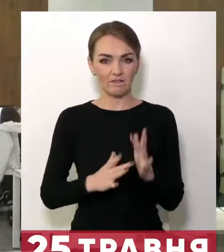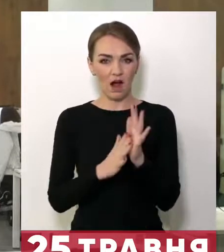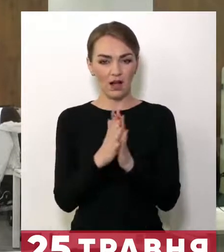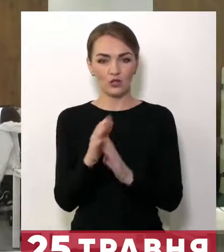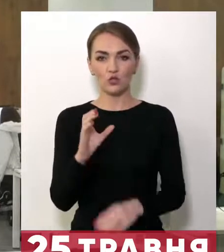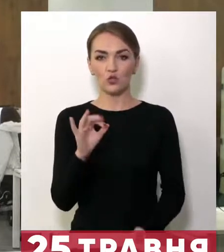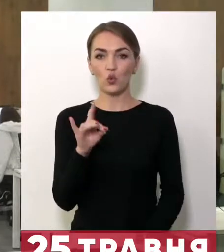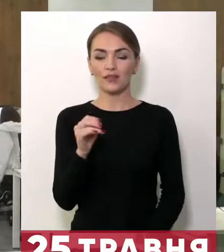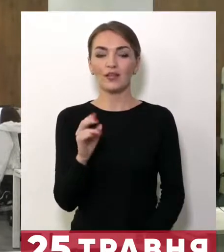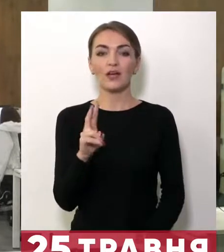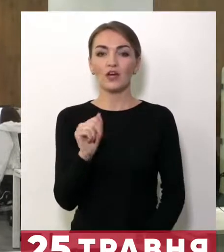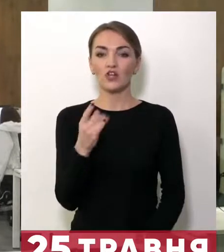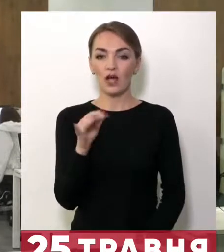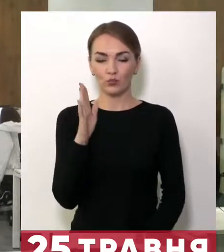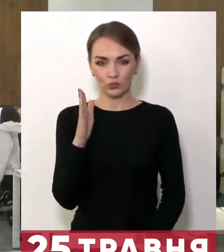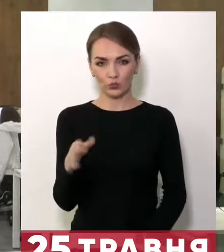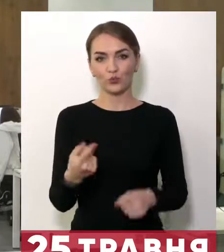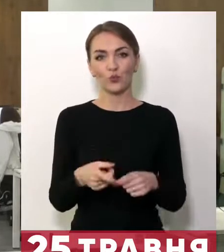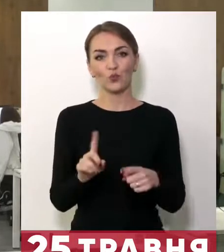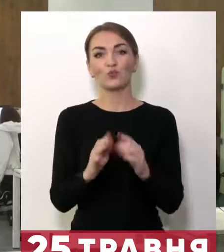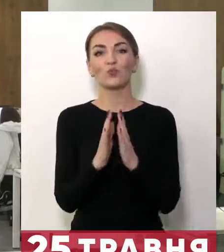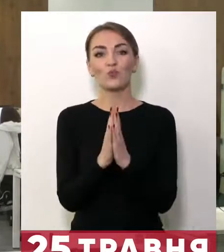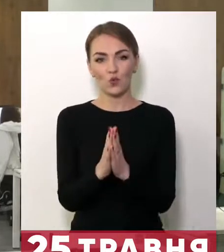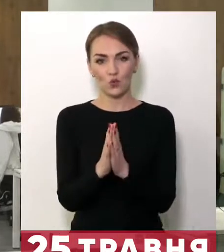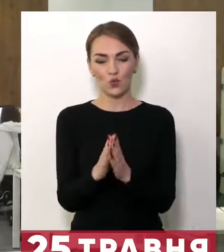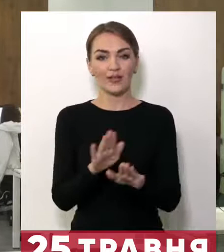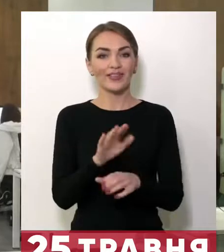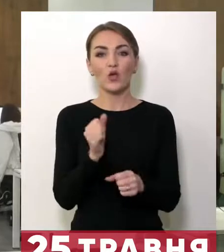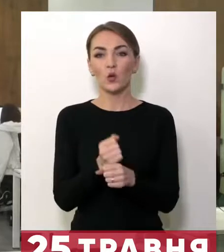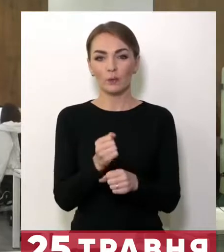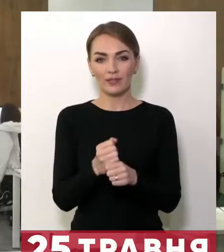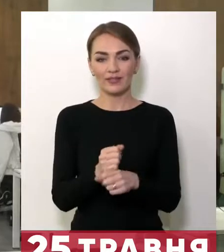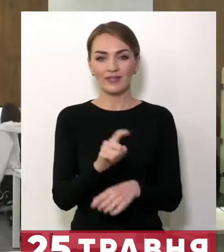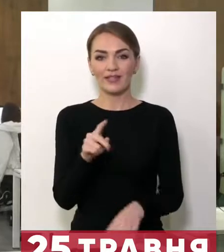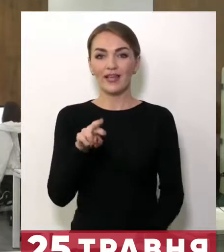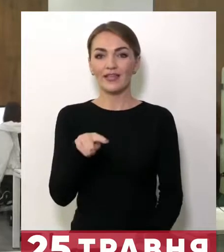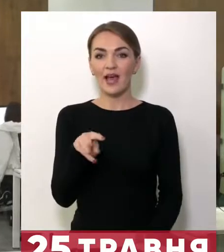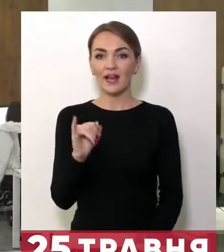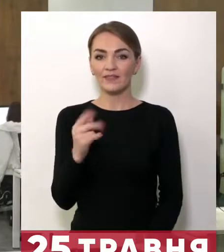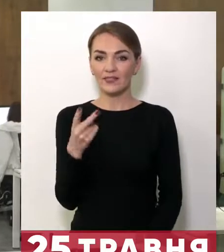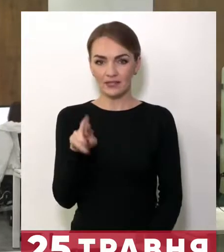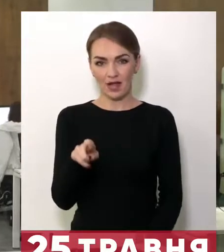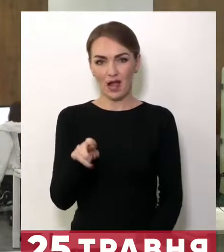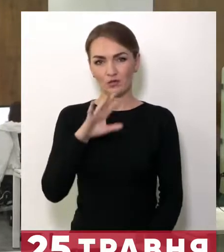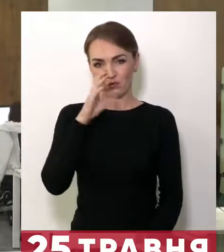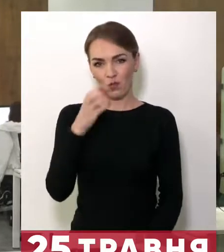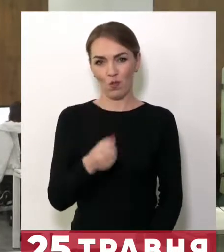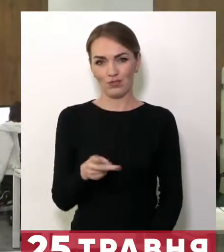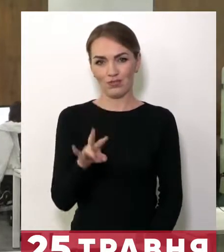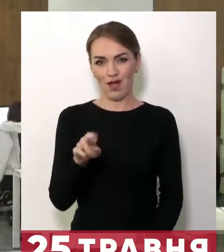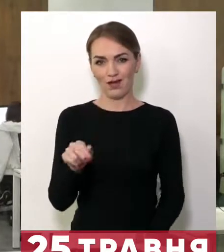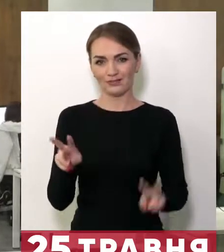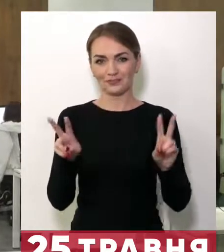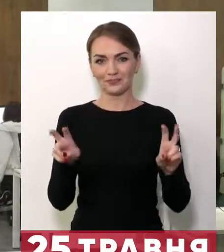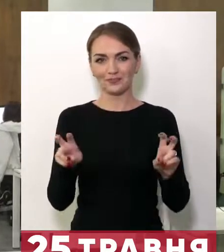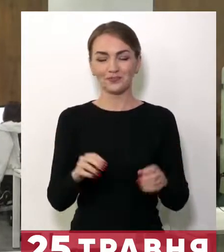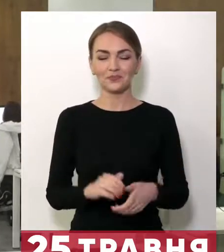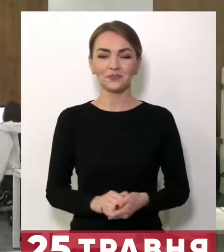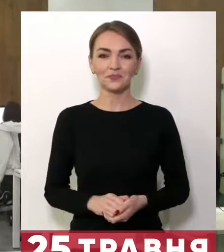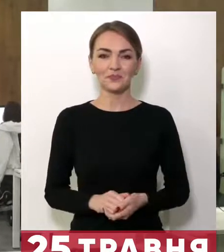Каштани будуть. Тому прошу, не робіть з яловця слона.